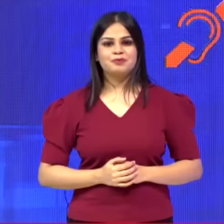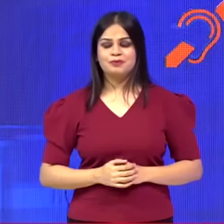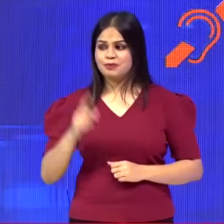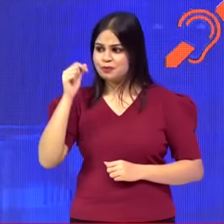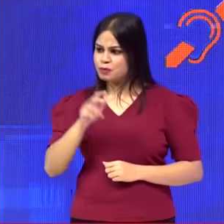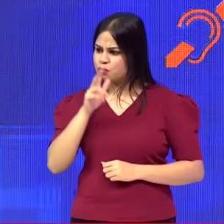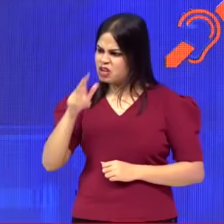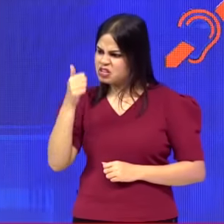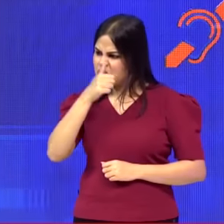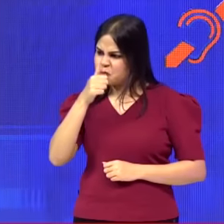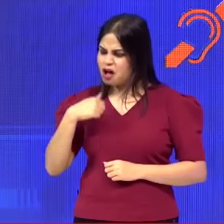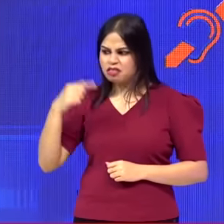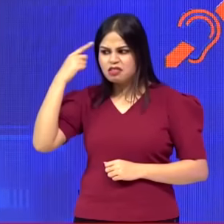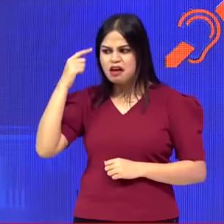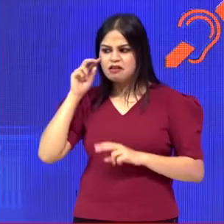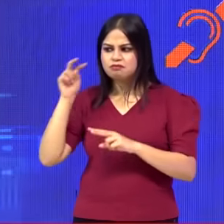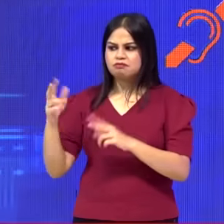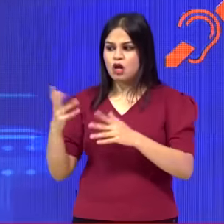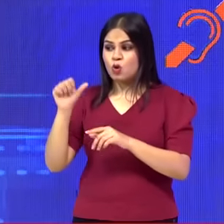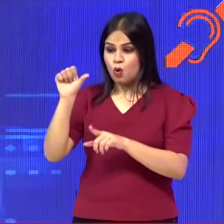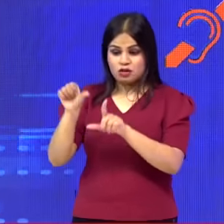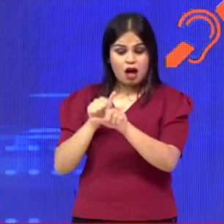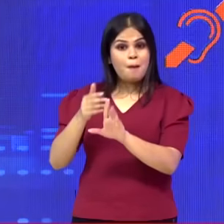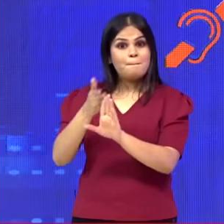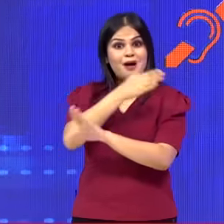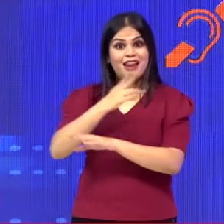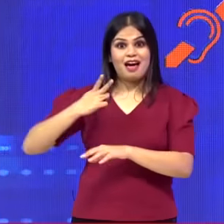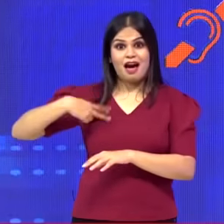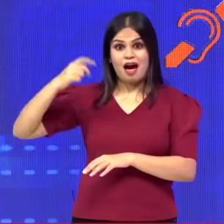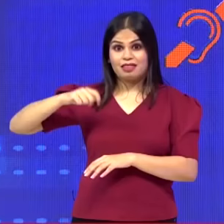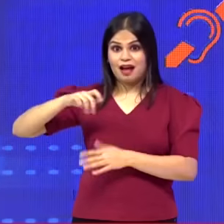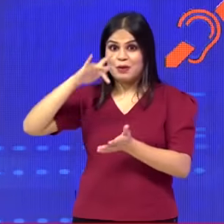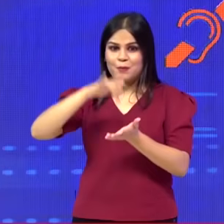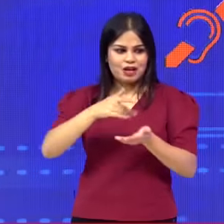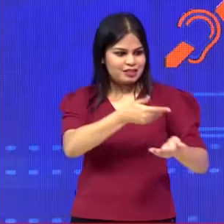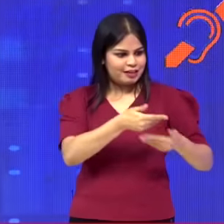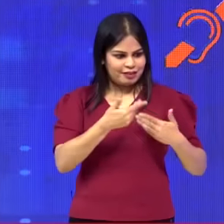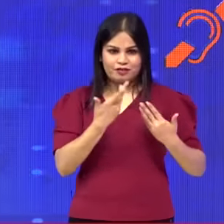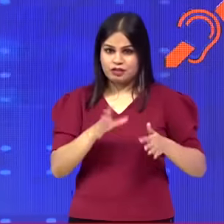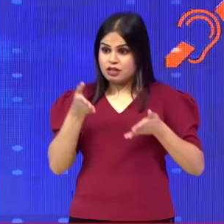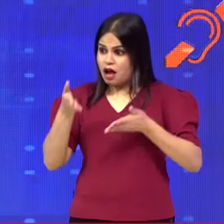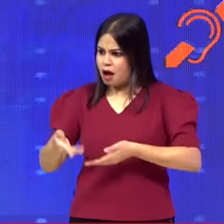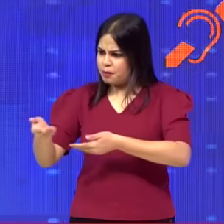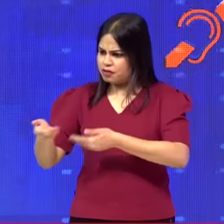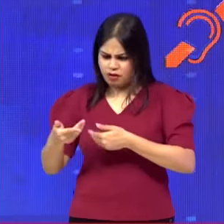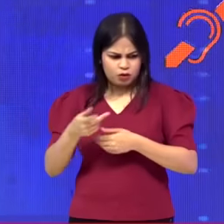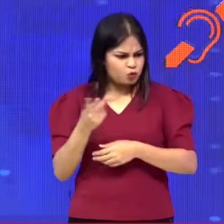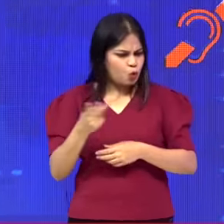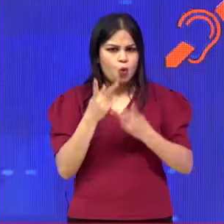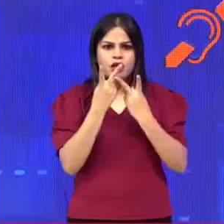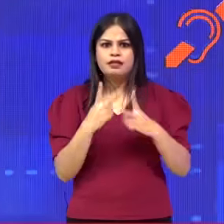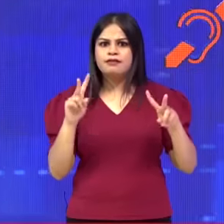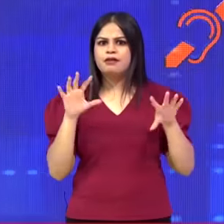सलमान, ऐसा लग रहा है कि 9 साल पहले जिस सलमान को आपके अदालत बुलाया था उसमें और आज सलमान में बहुत फर्क आ गया।